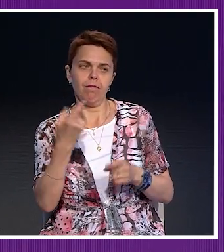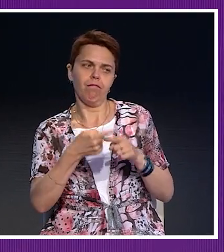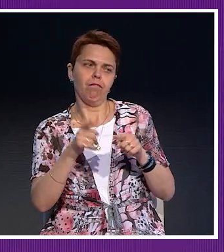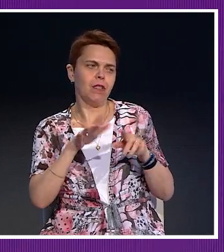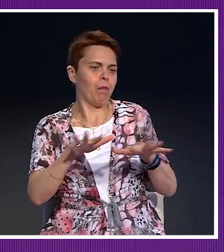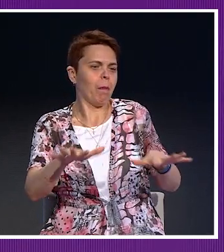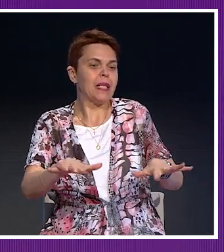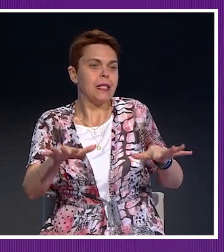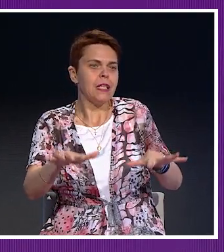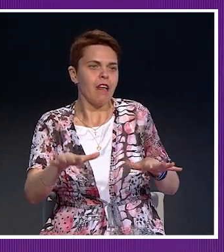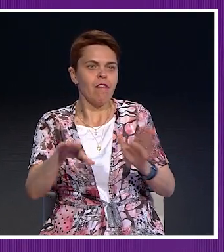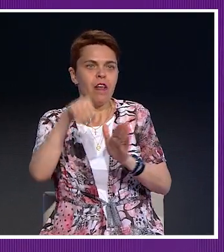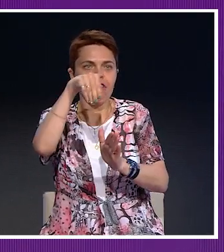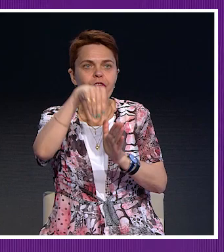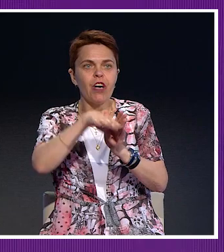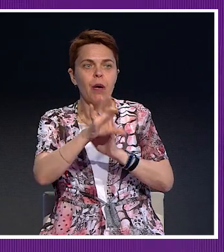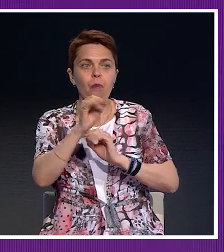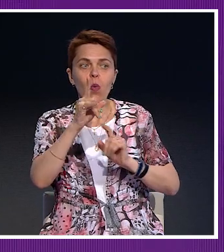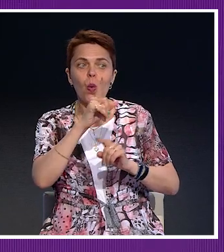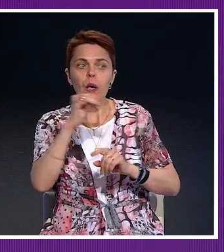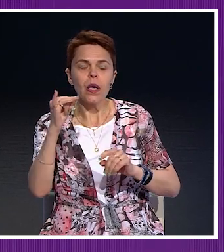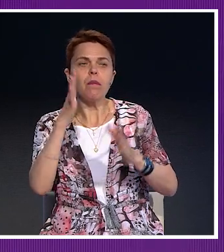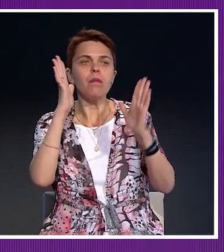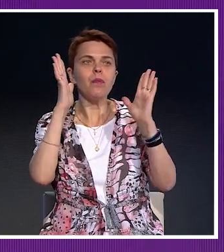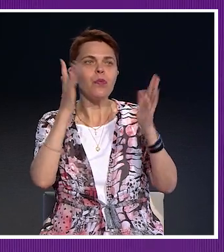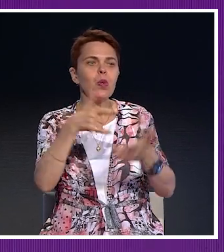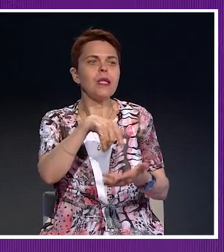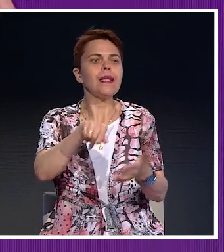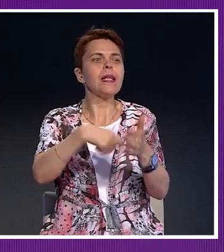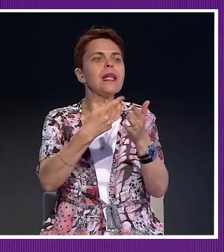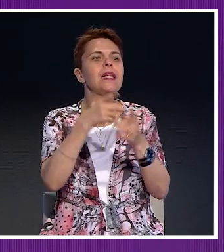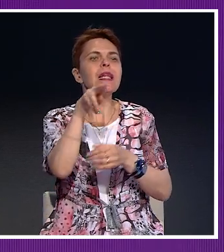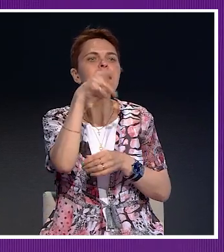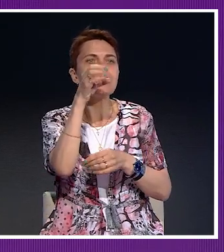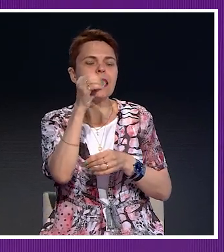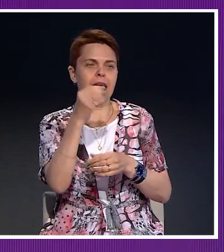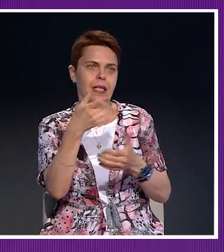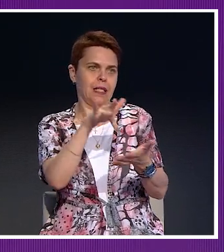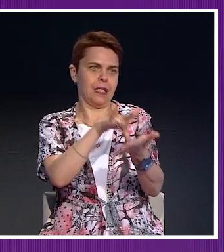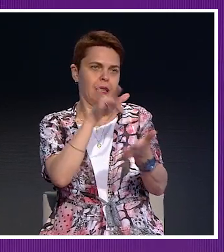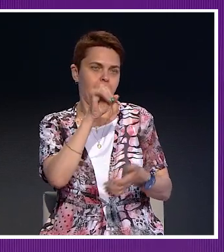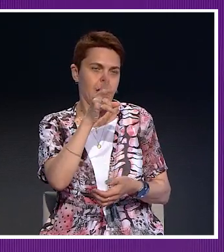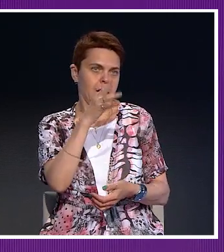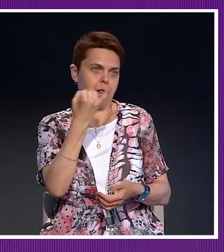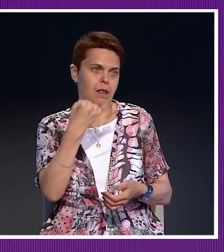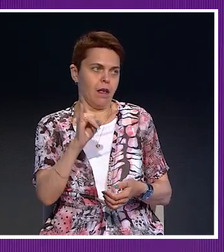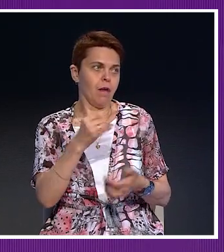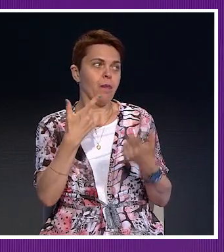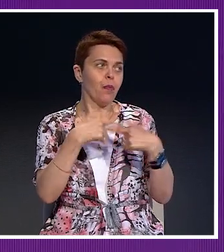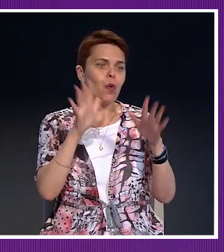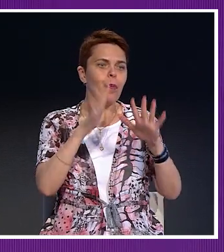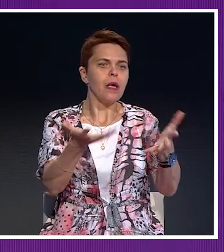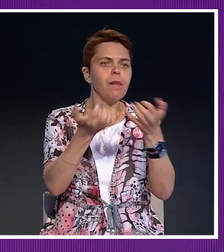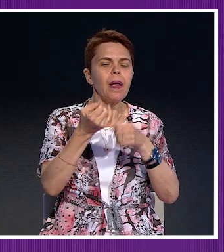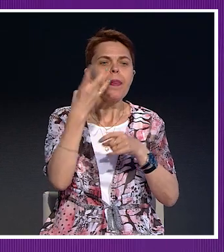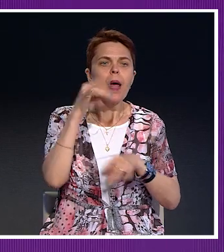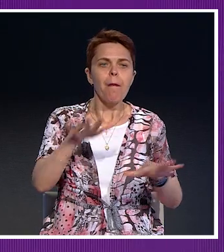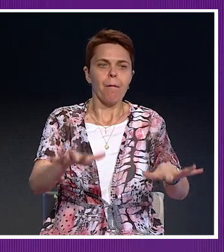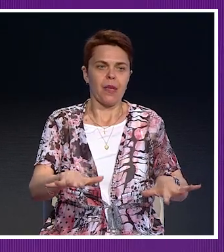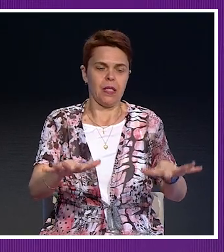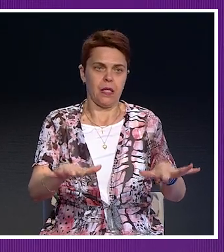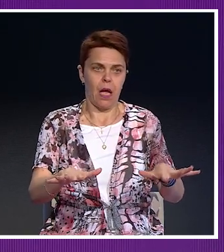місцеві вибори, коли які стануть черговим етапом децентралізації, це означає, що дуже багато рішень будуть прийматися на місцях.